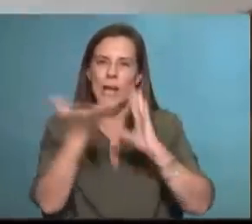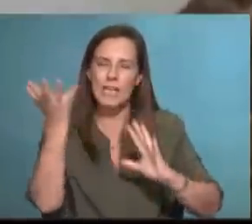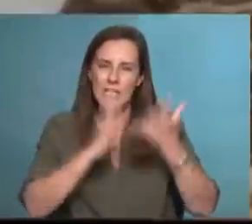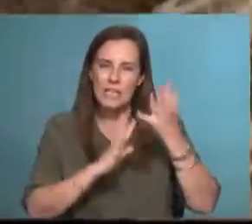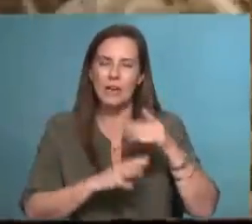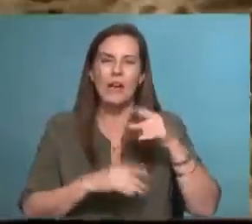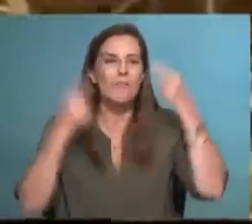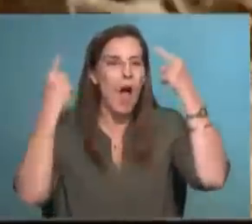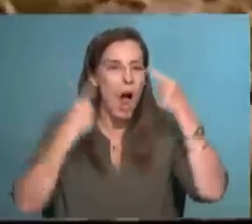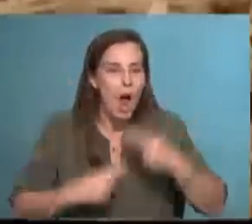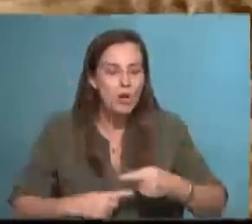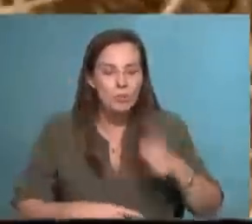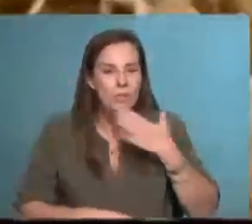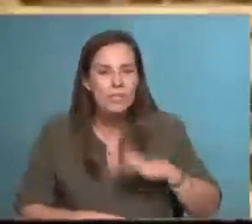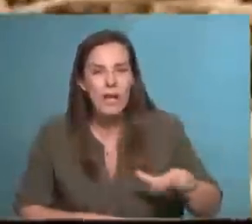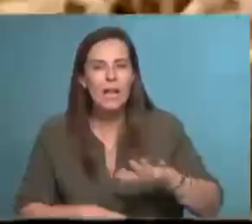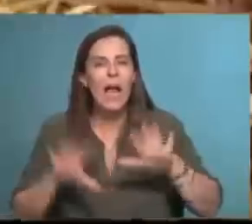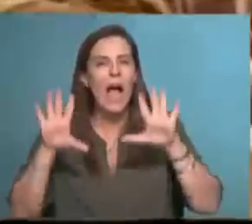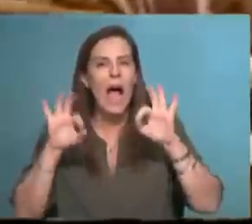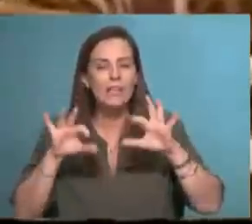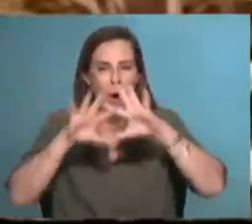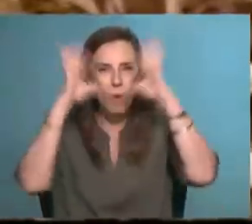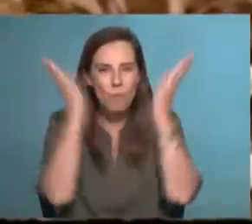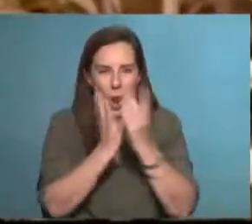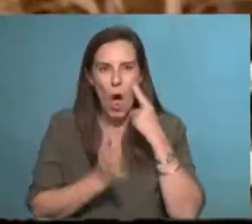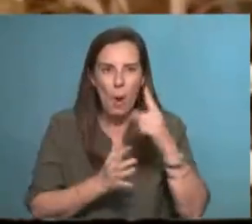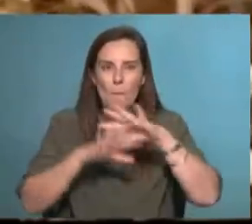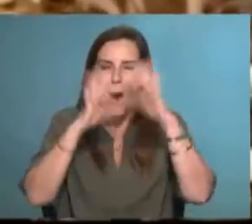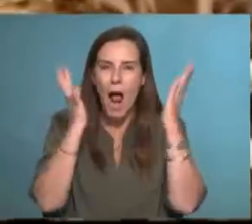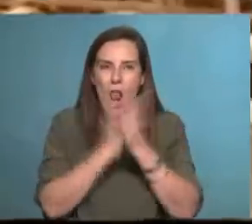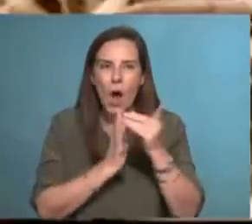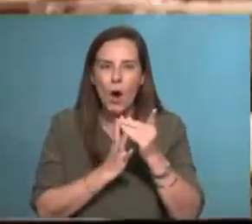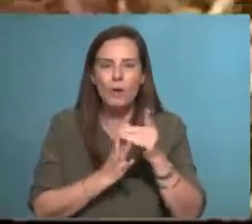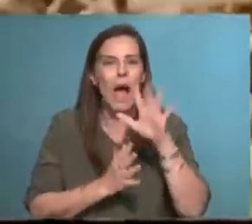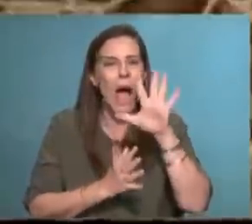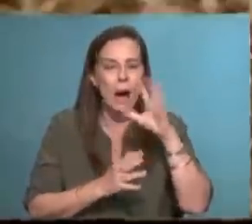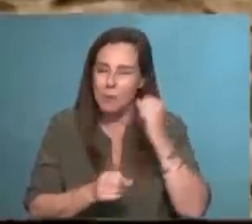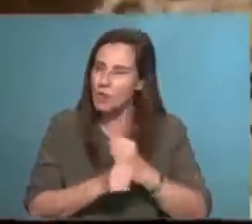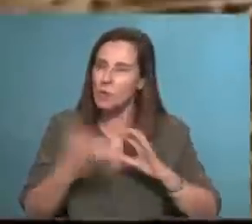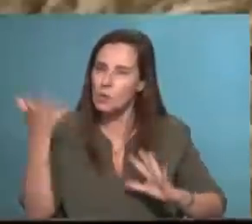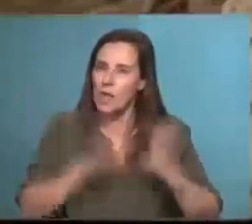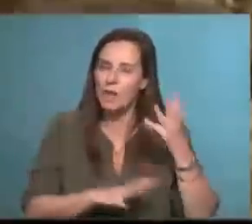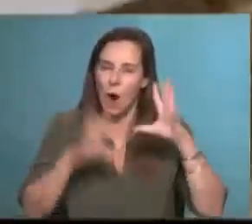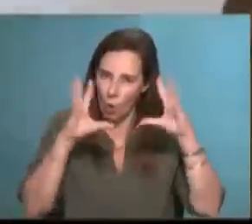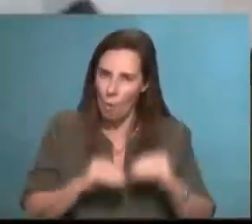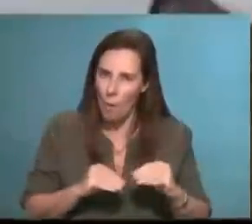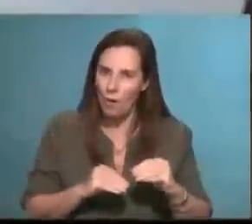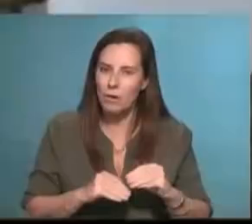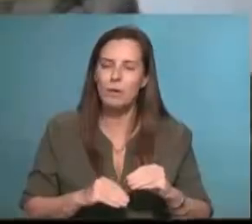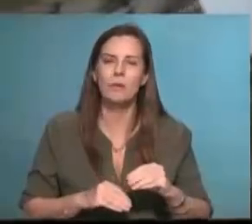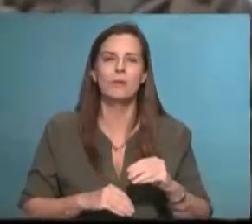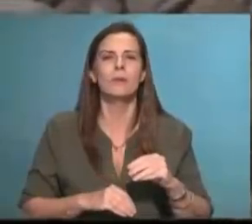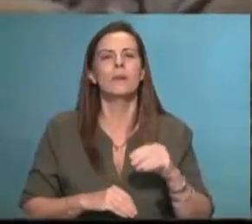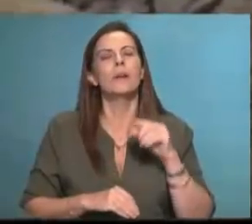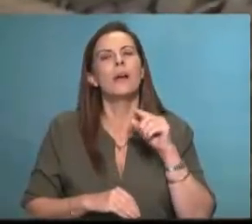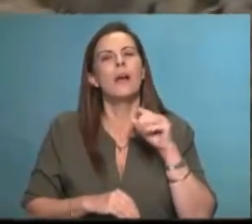ובמשך היום נחתו בשטח ישראל 10 אשכולות, כפי שאתם אומרים, של בלונים מעזה. 5 מהם גרמו לשריפות, הם קובו. כתבנו בדרום איציק זוארץ